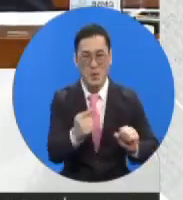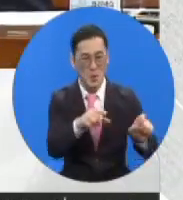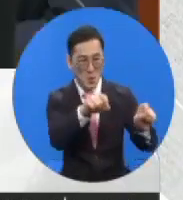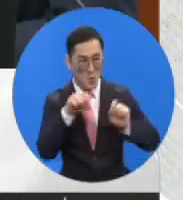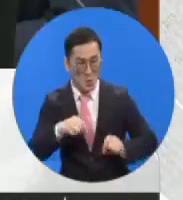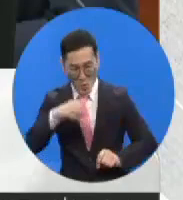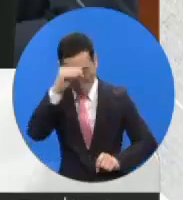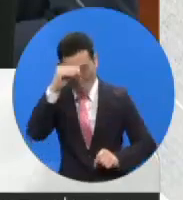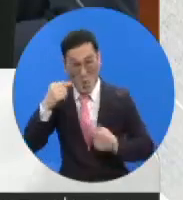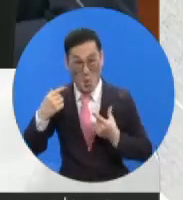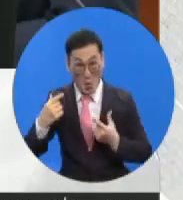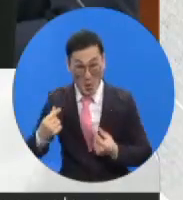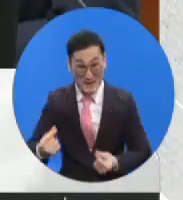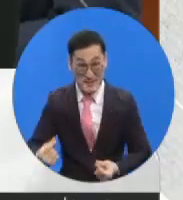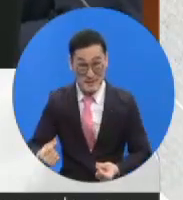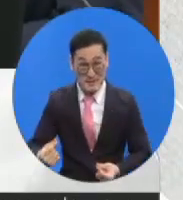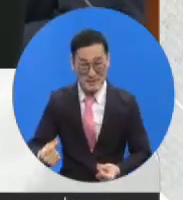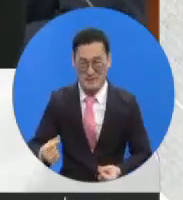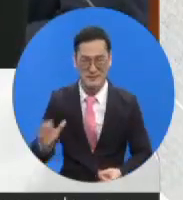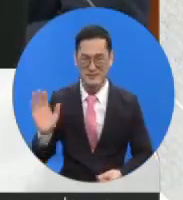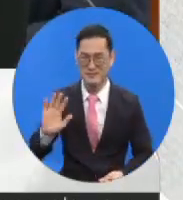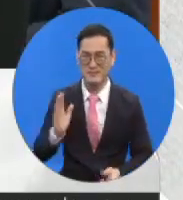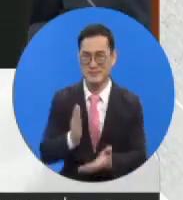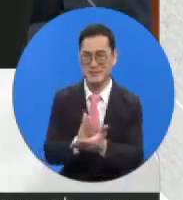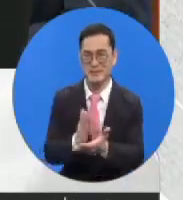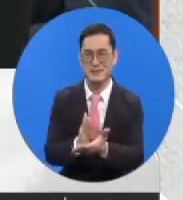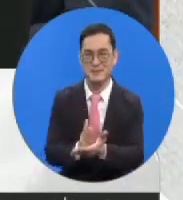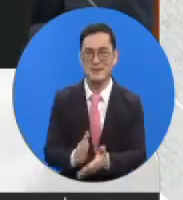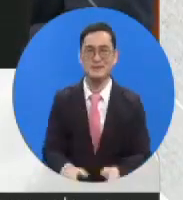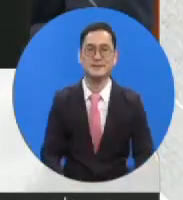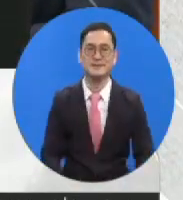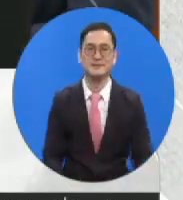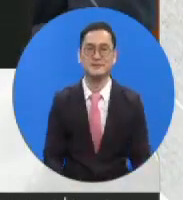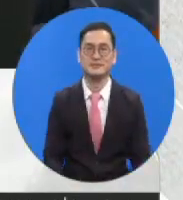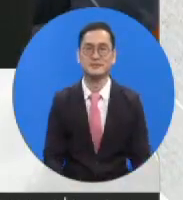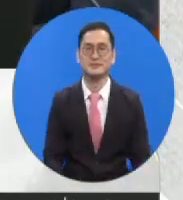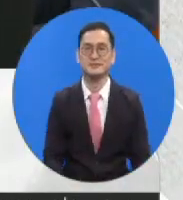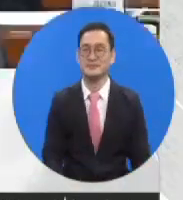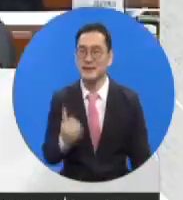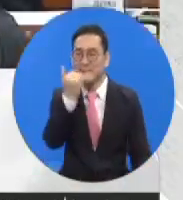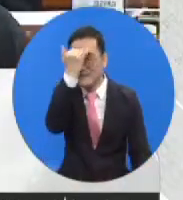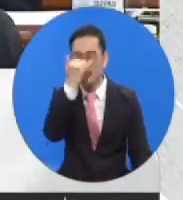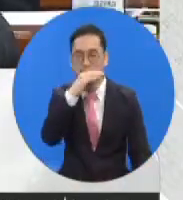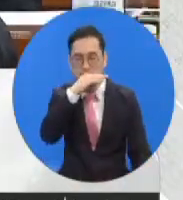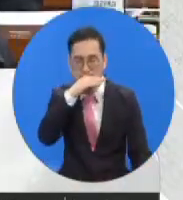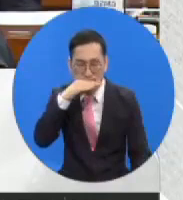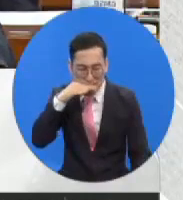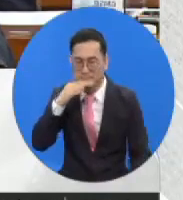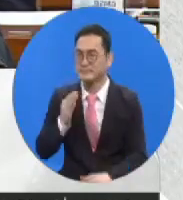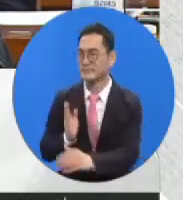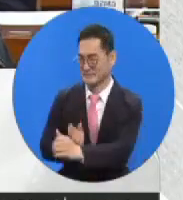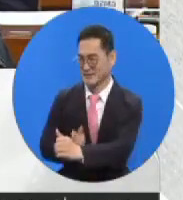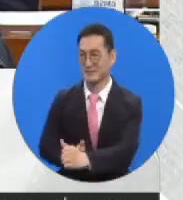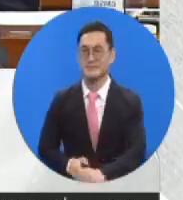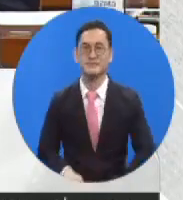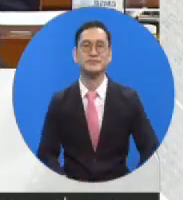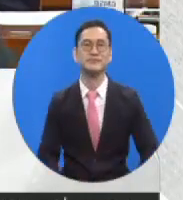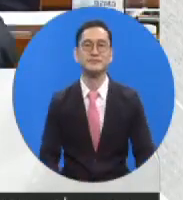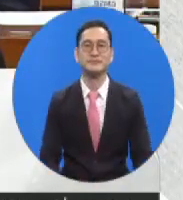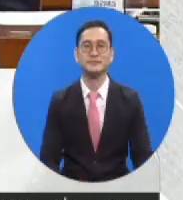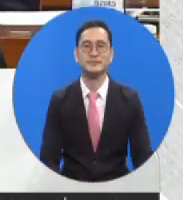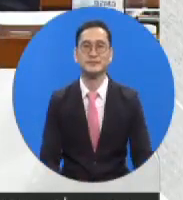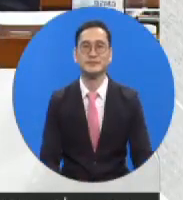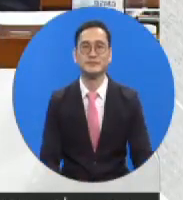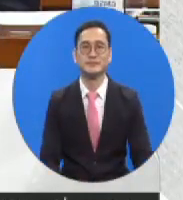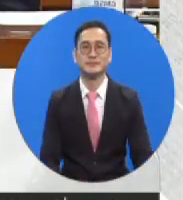사람이 대통령 되면 어때하고 여론사에 찍어주고 있는 그런 사람 아닙니까? 그러면 국민들께 더 예의 바른 모습을 보여주기 위한 최소한의 노력을 했으면 어땠을까 하는 생각이 듭니다.